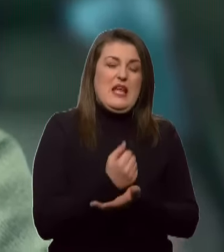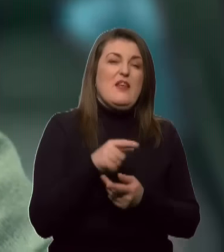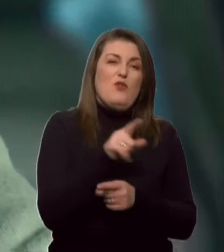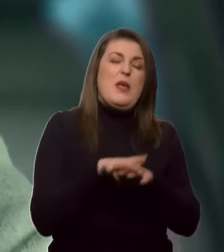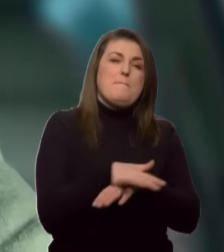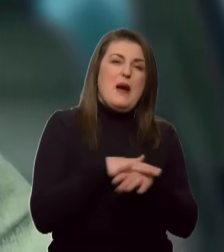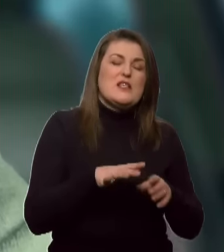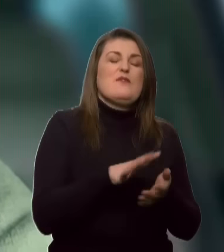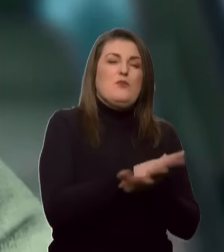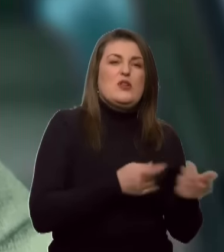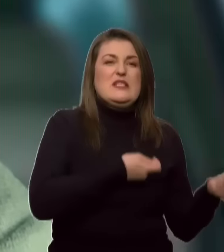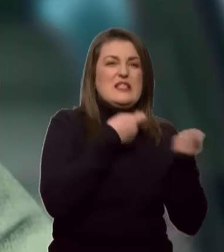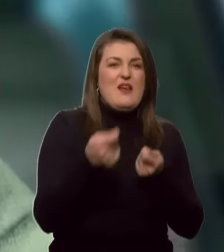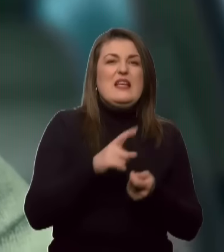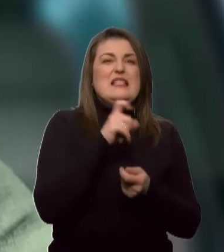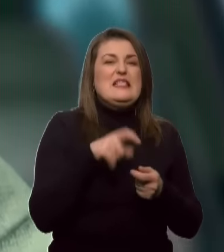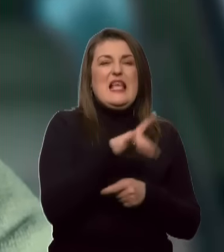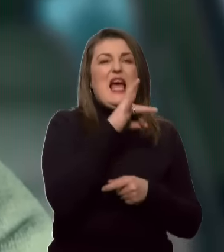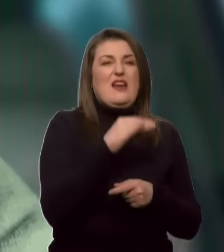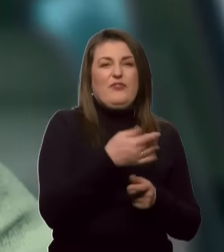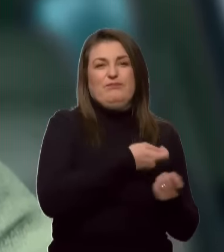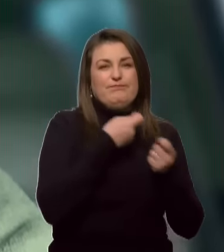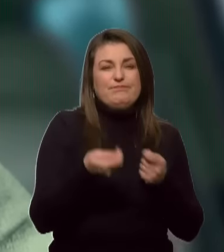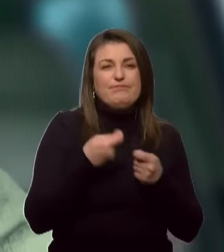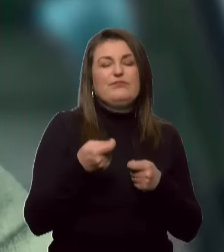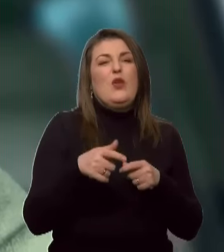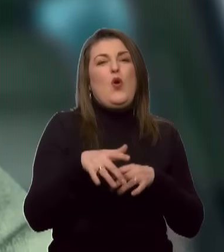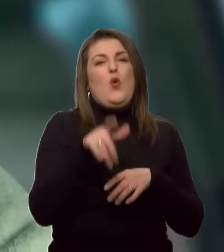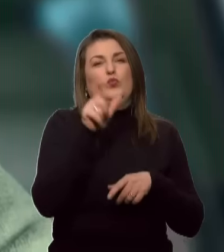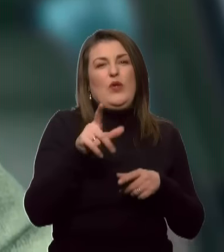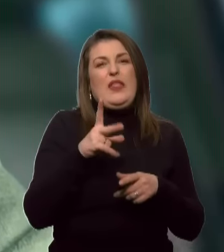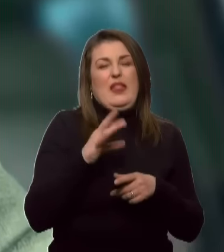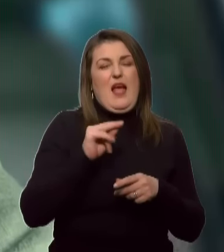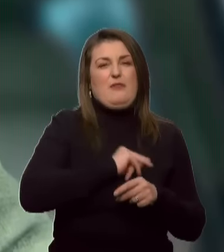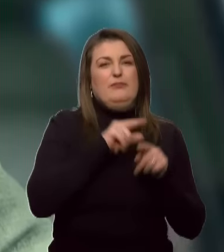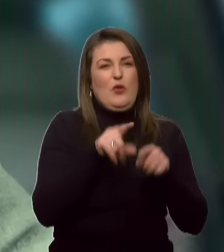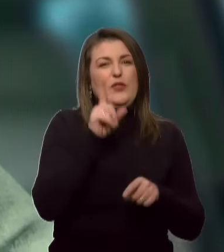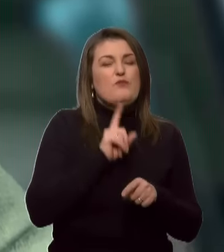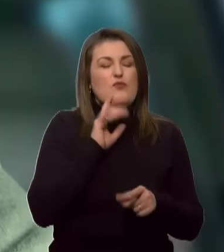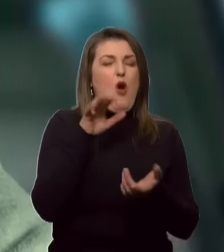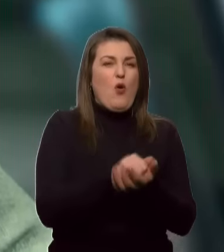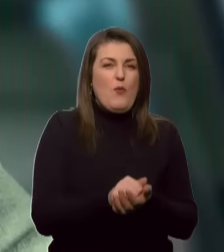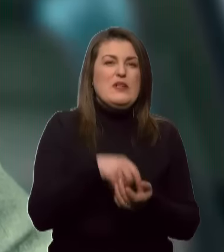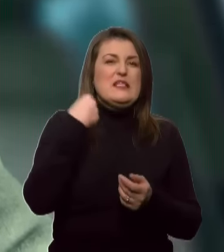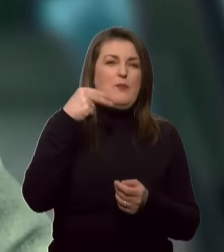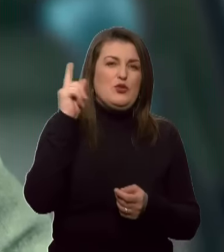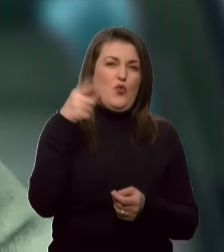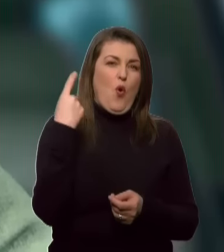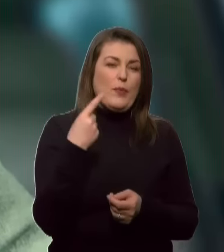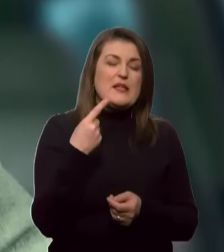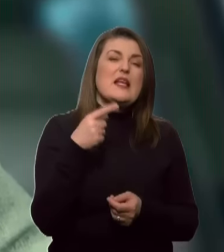масово продовжують завозити з континентальної РФ гауляйтерів на службу до тимчасово окупованої Запорізької